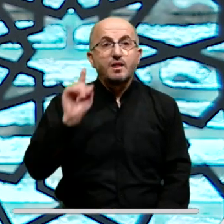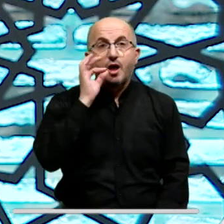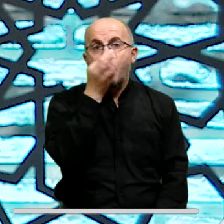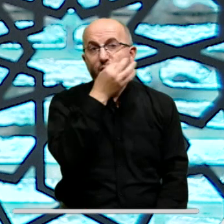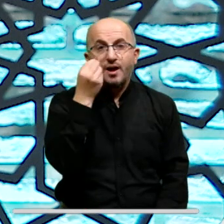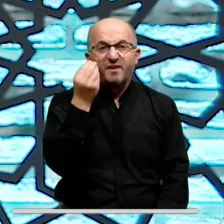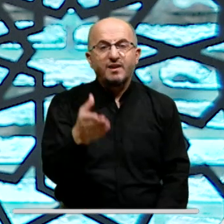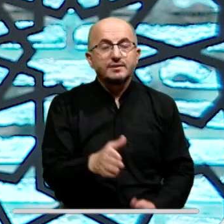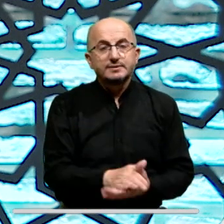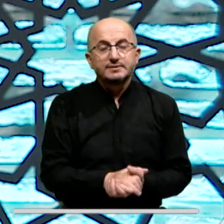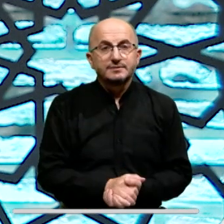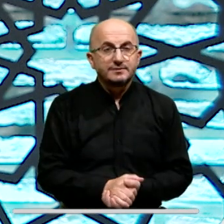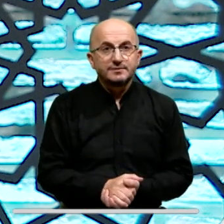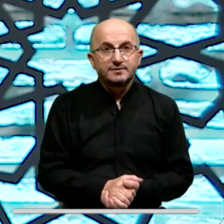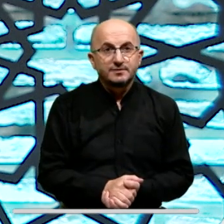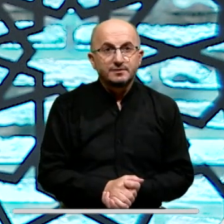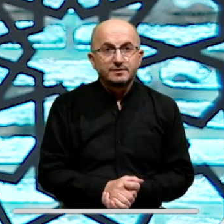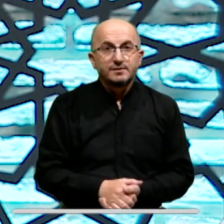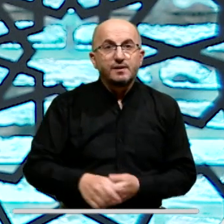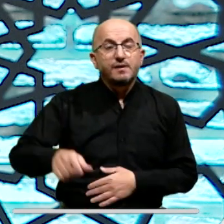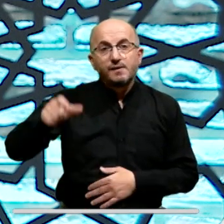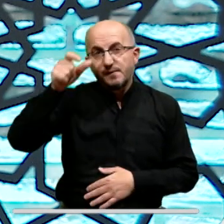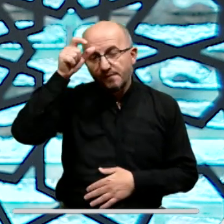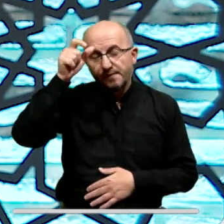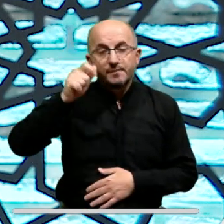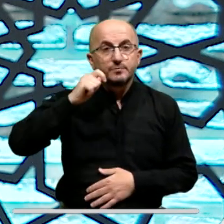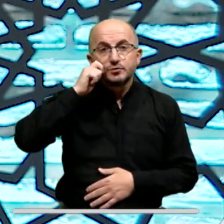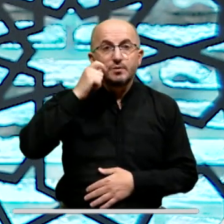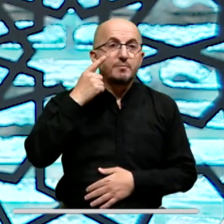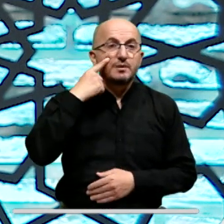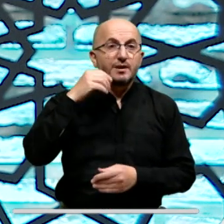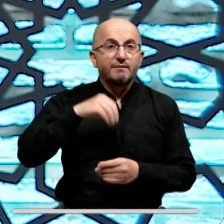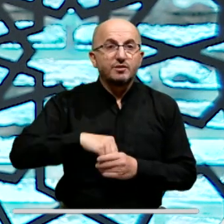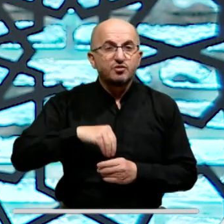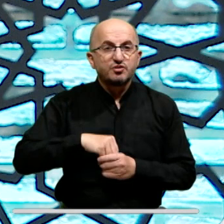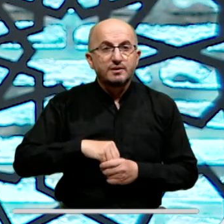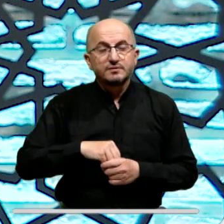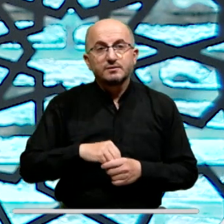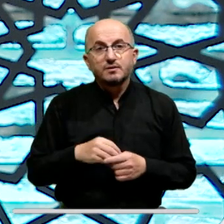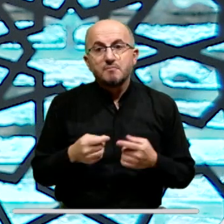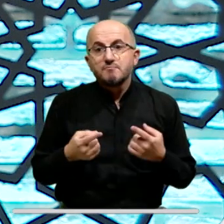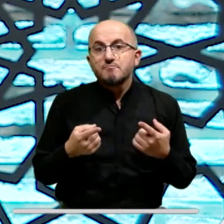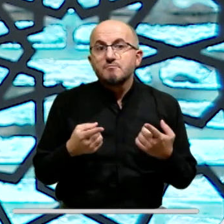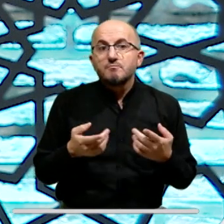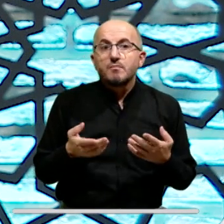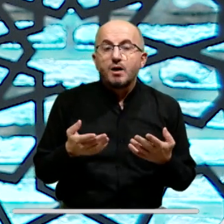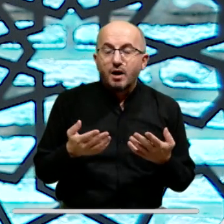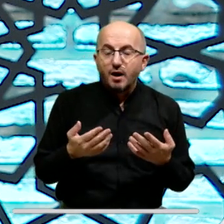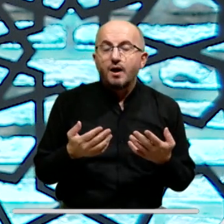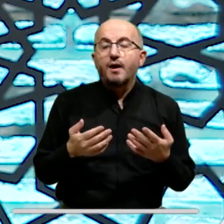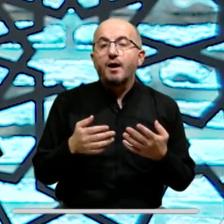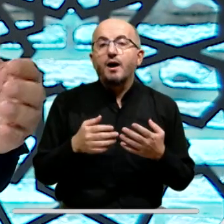versin. Şimdi Türkiye'de veya Müslüman bir devlette belki alternatifini bulmak kolay.